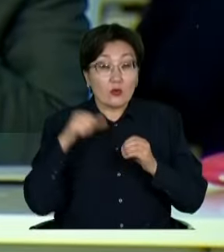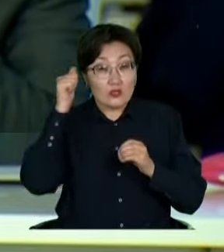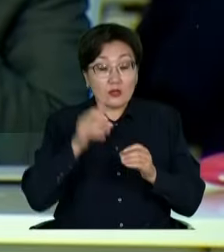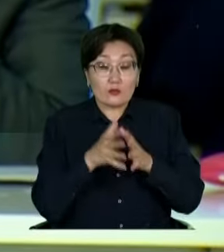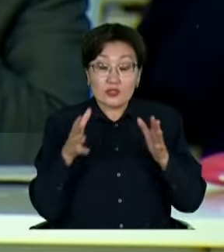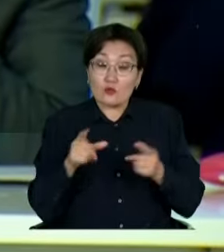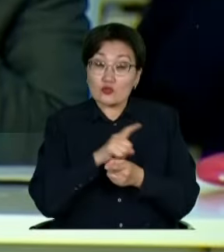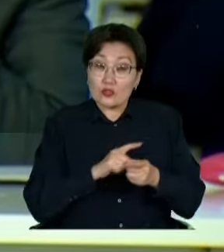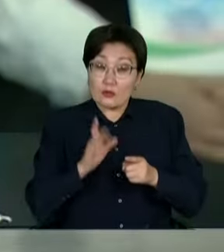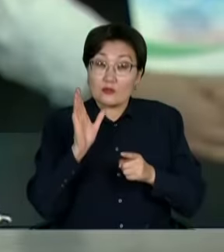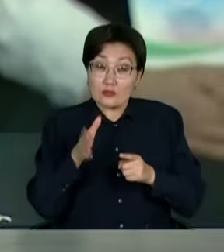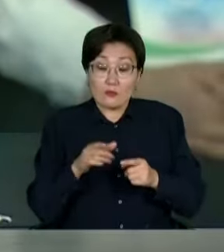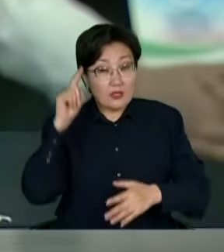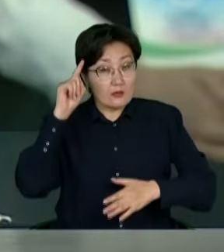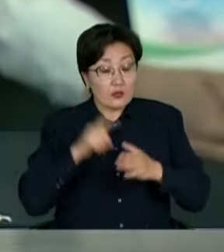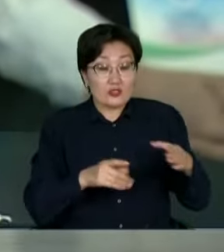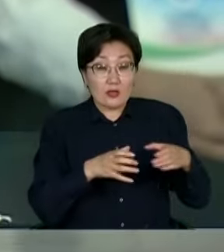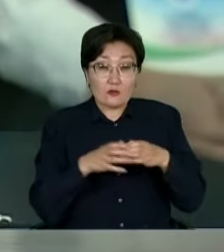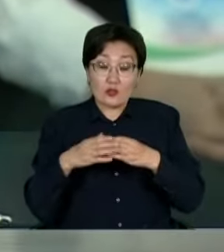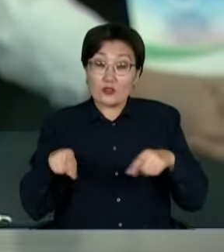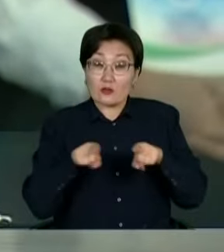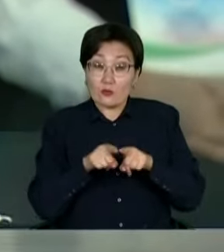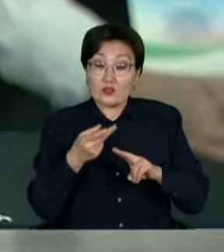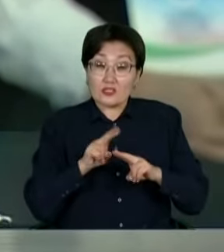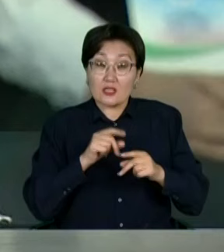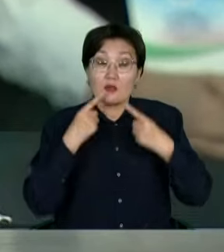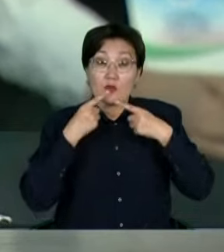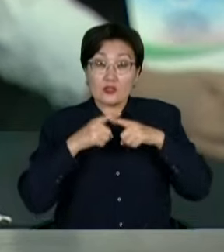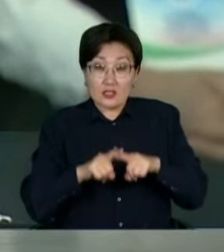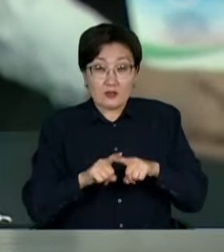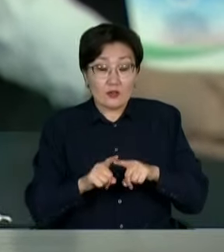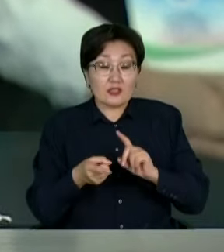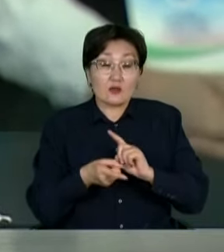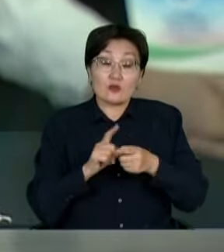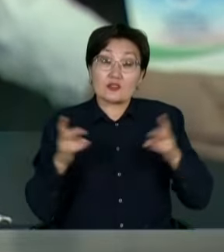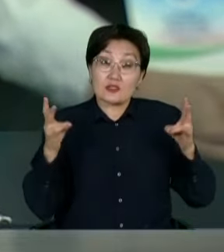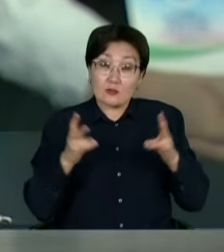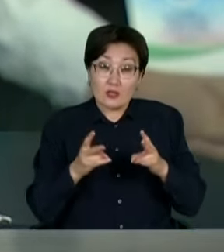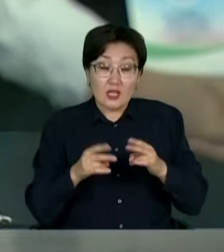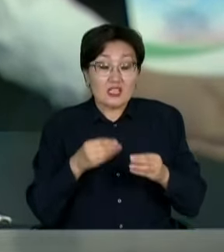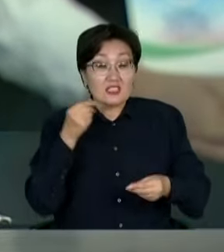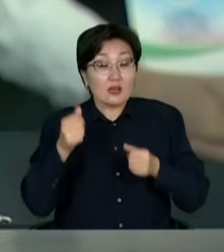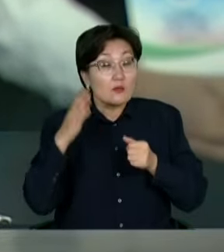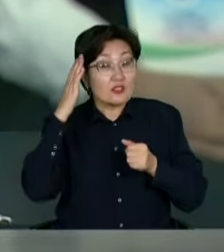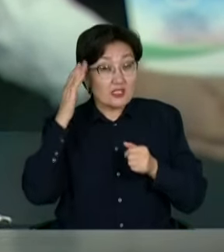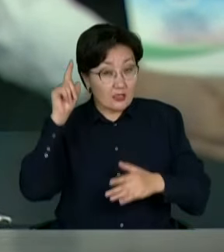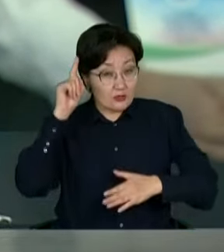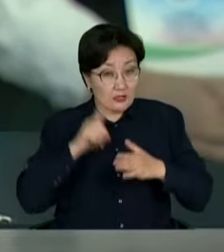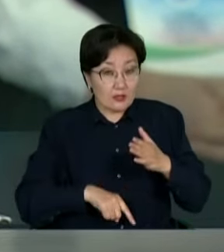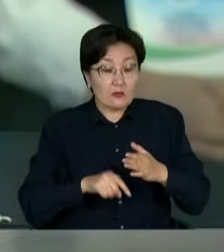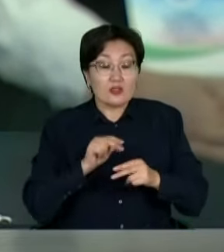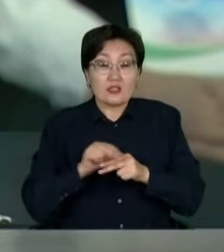зор өзгеріске ұшырайды. Діни қоғамдарда осы технологиялық эволюцияға бейімделуі керек. Сондай-ақ жасанды интеллект, діни